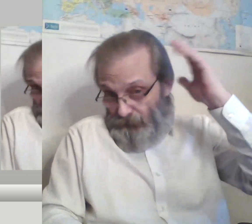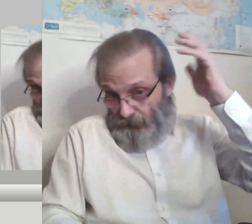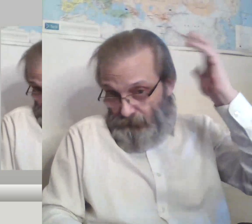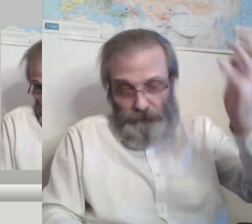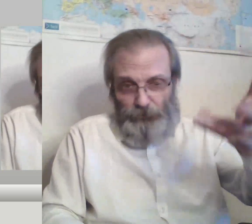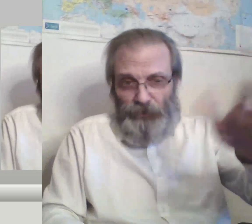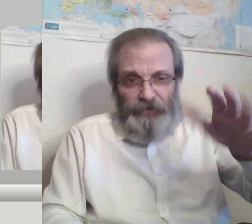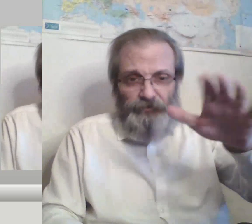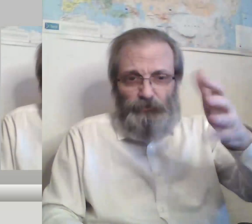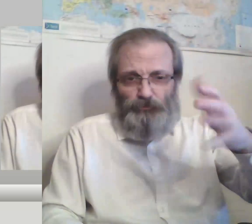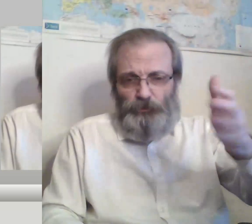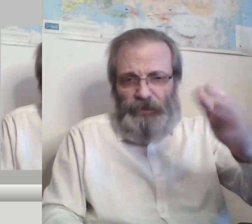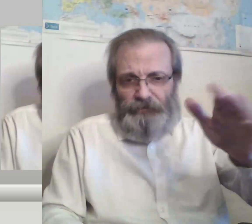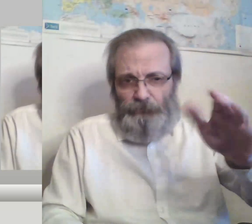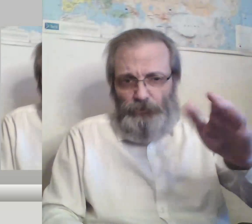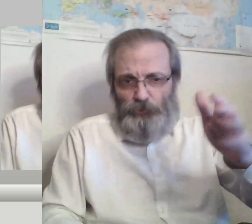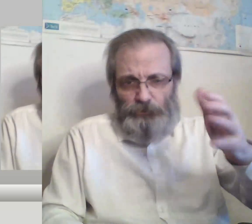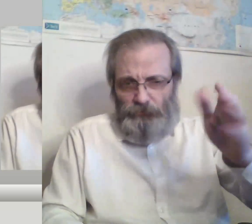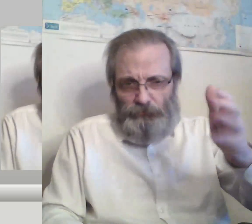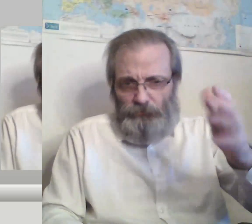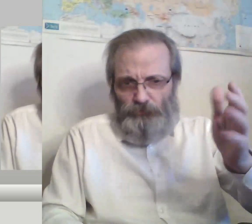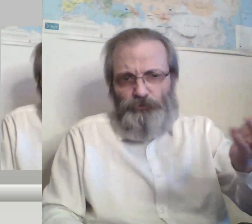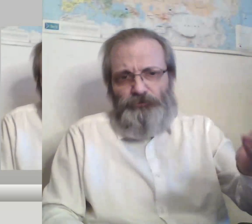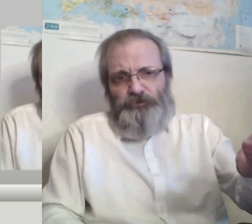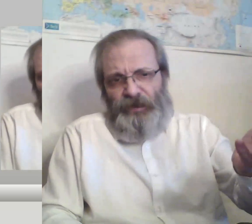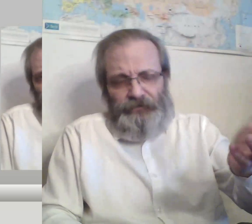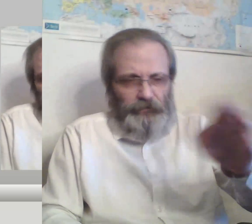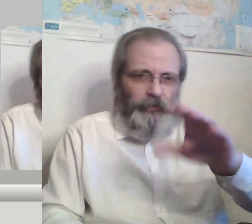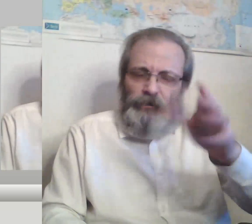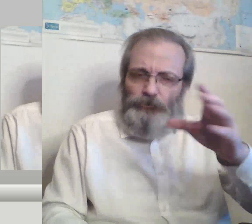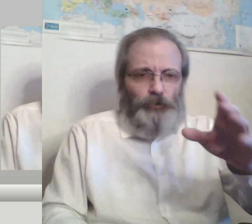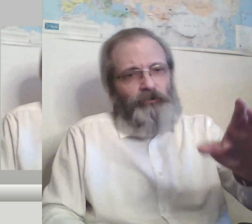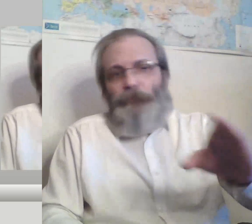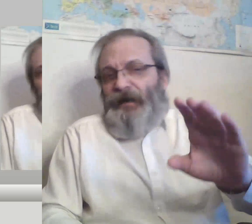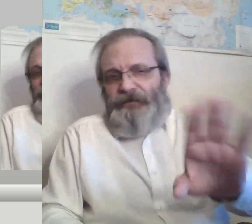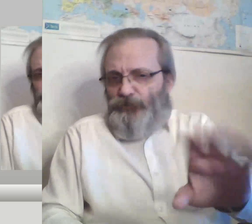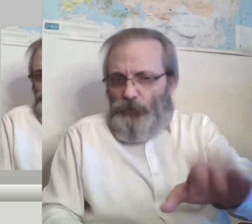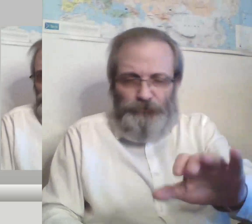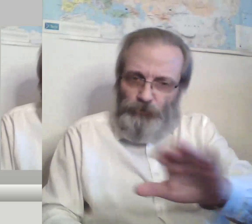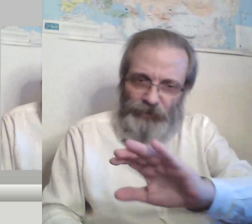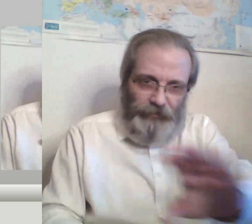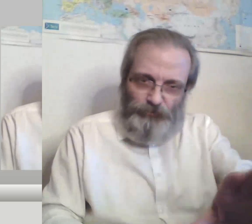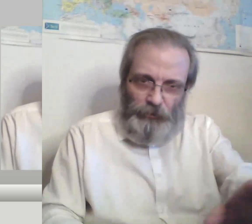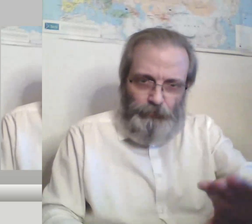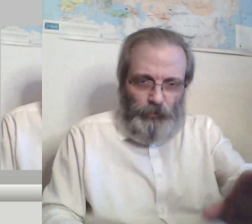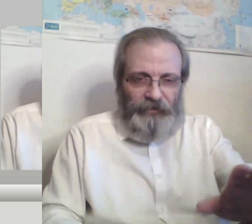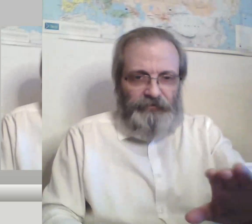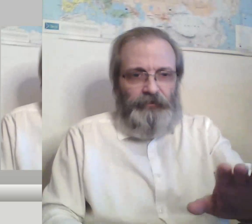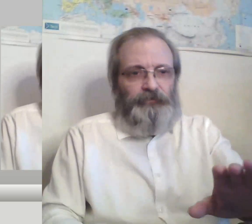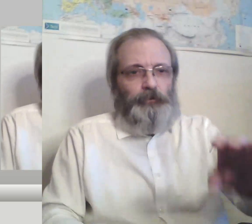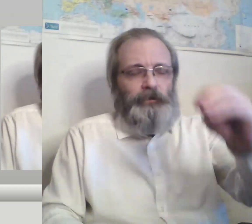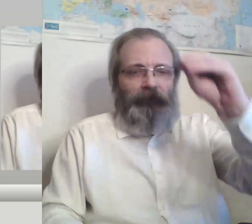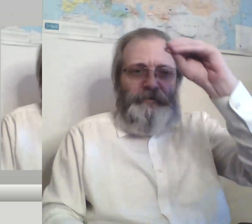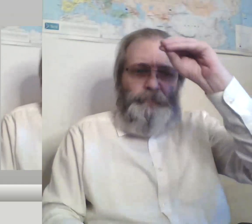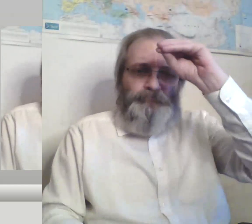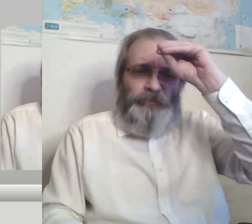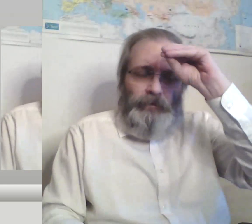dell'Italia mi pare che siano sugli 80 milioni o forse 60 Non lo so ma adesso questo non ha nessuna importanza